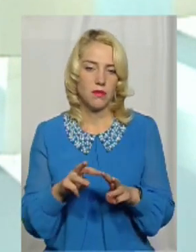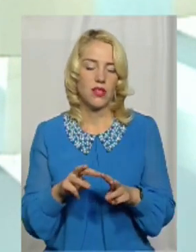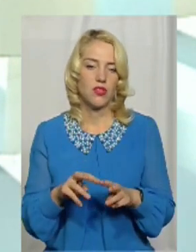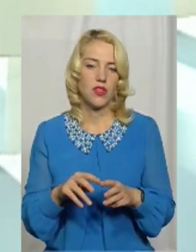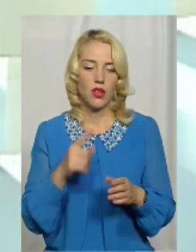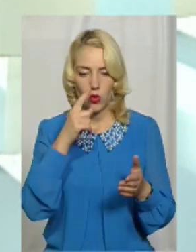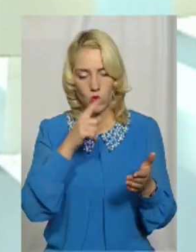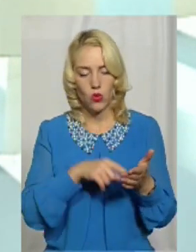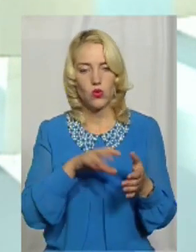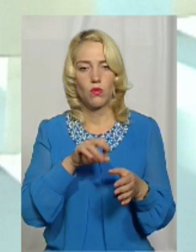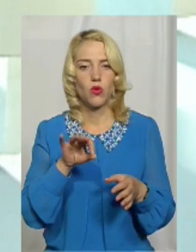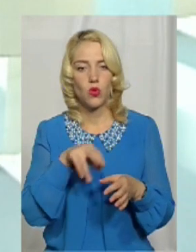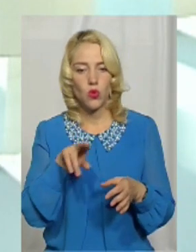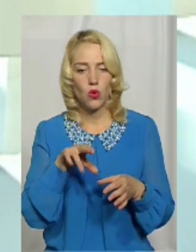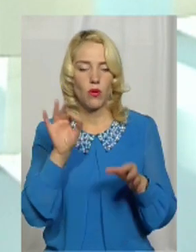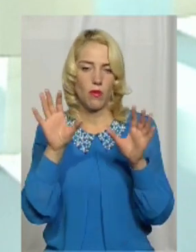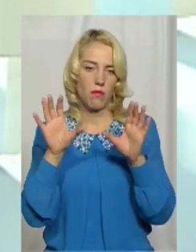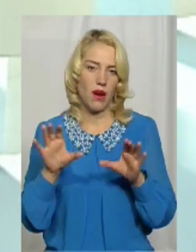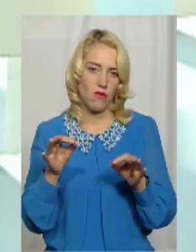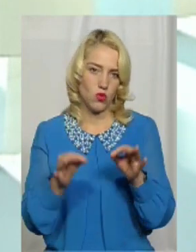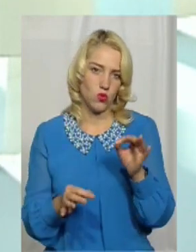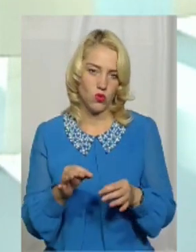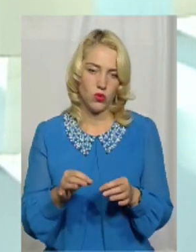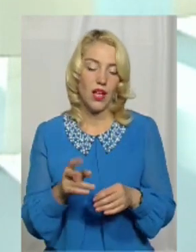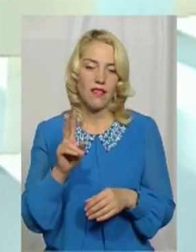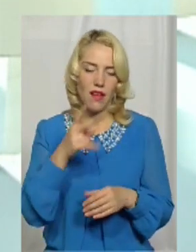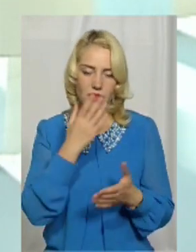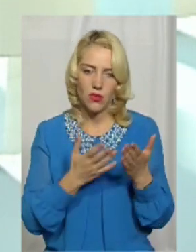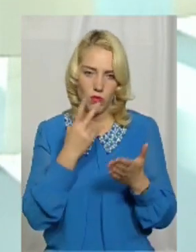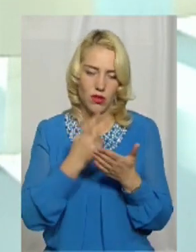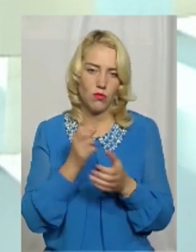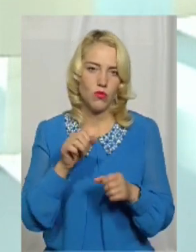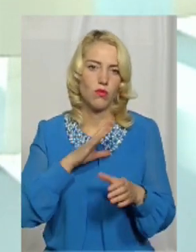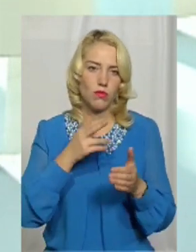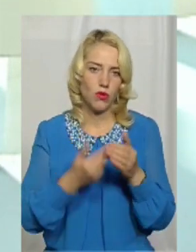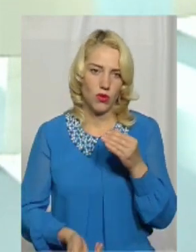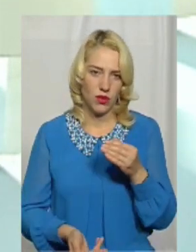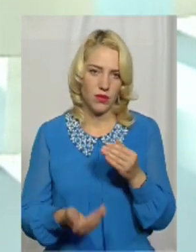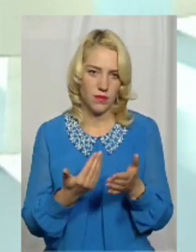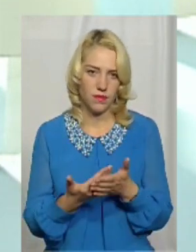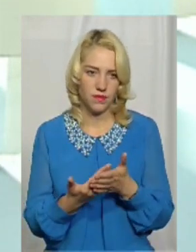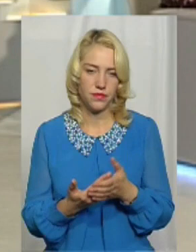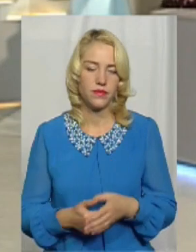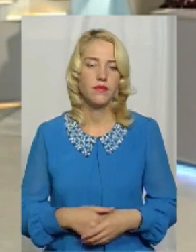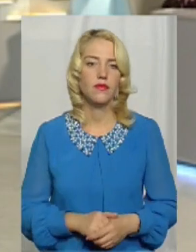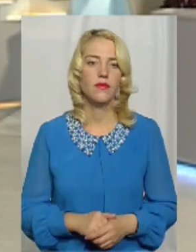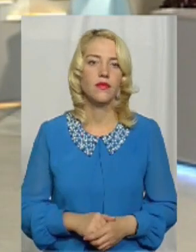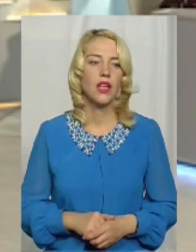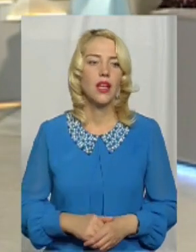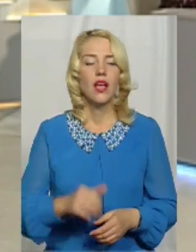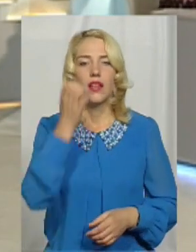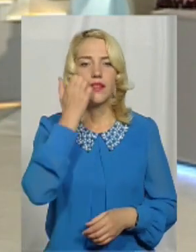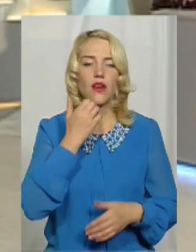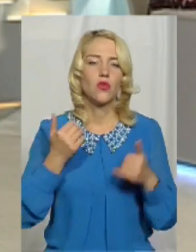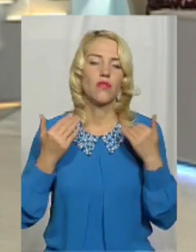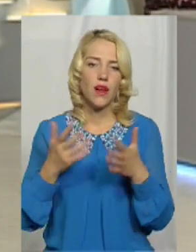до правосуддя, навіть в тих випадках, коли ми бачимо, що складно буде доводити, скажімо, правоту цієї людини. Зрозуміло. Я